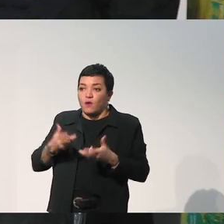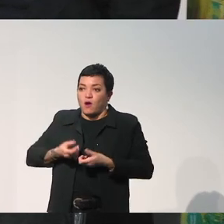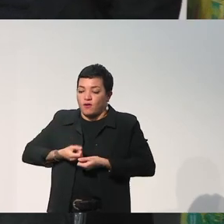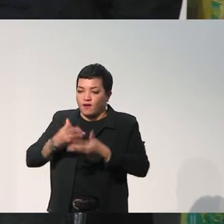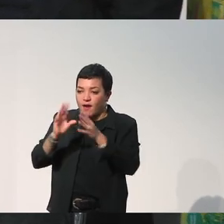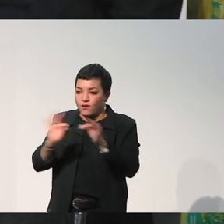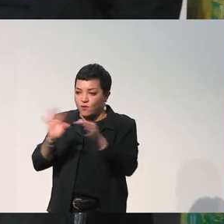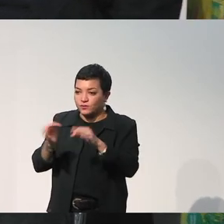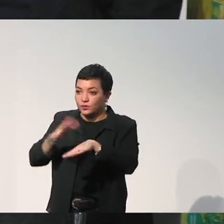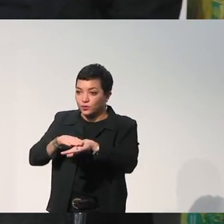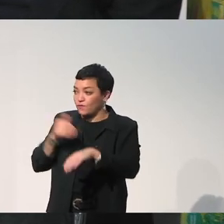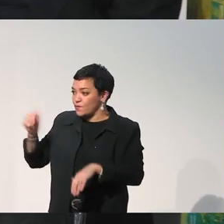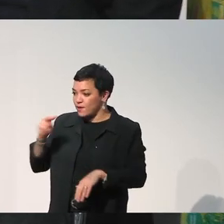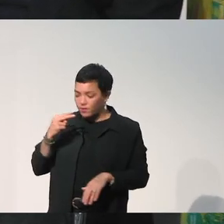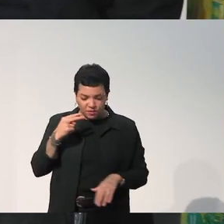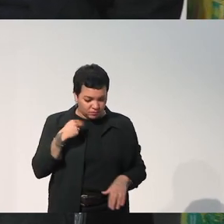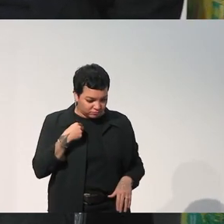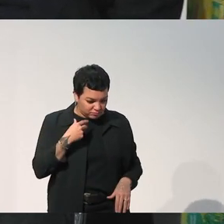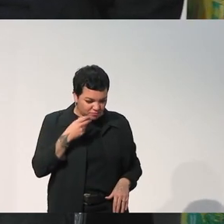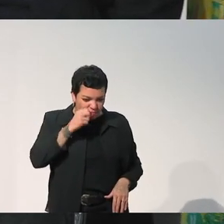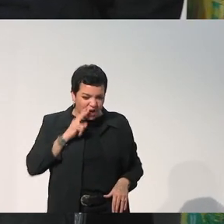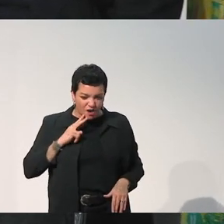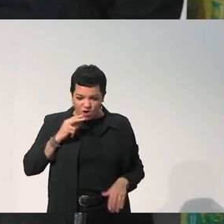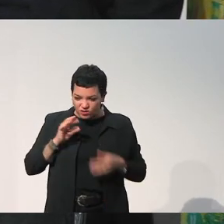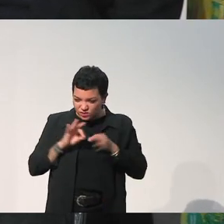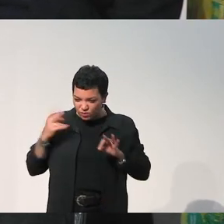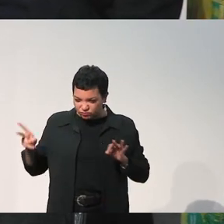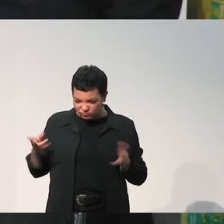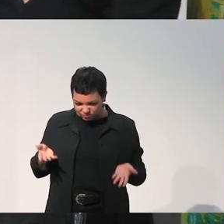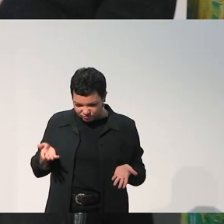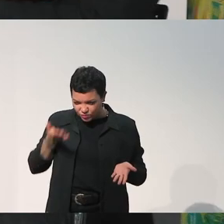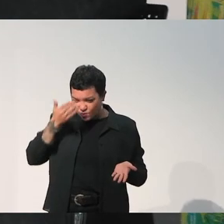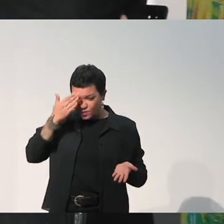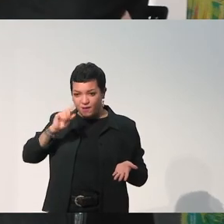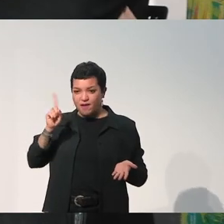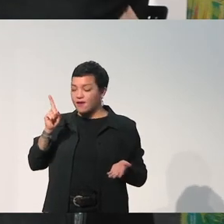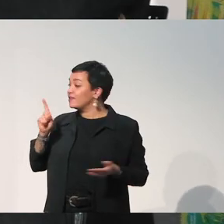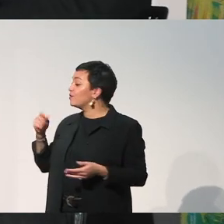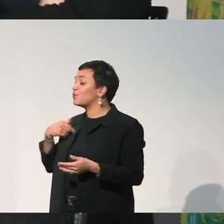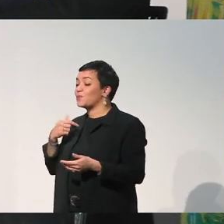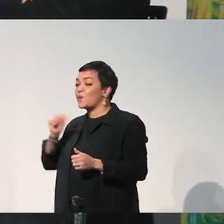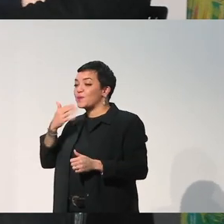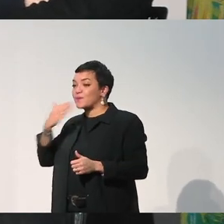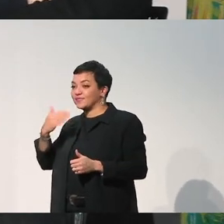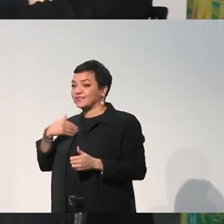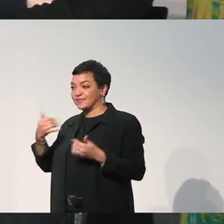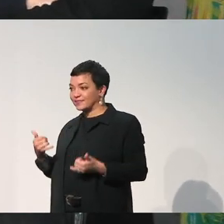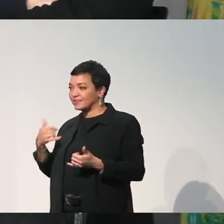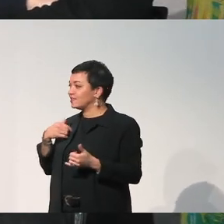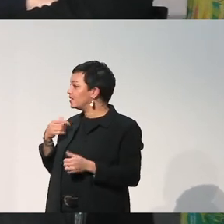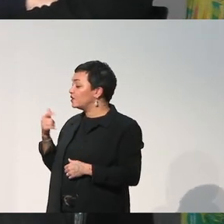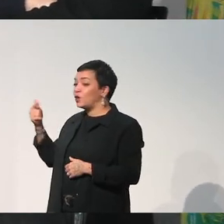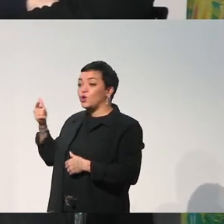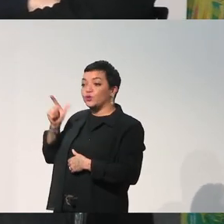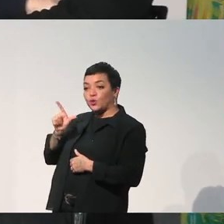l'histoire de vos parents qui vous a encouragé à écrire Beyrouth sur Seine. Merci pour l'invitation, je suis très content d'être avec Oliver. J'ai lu tes deux premiers livres, pas